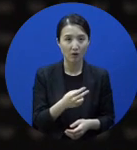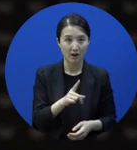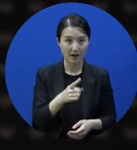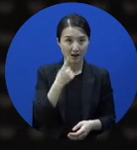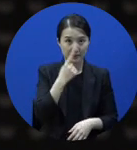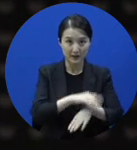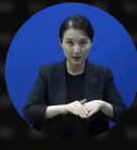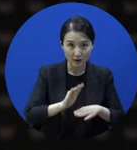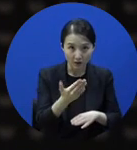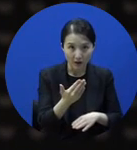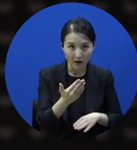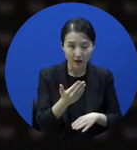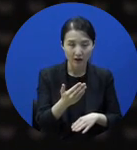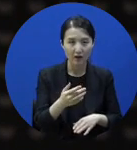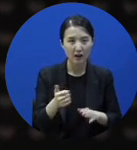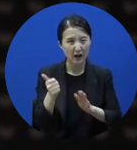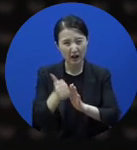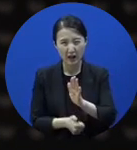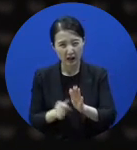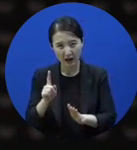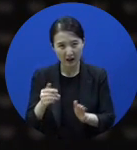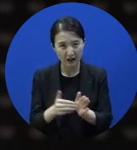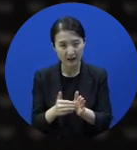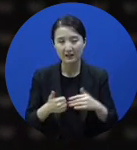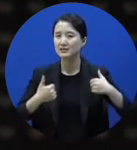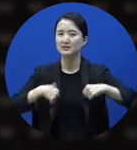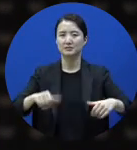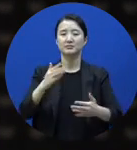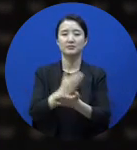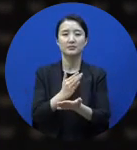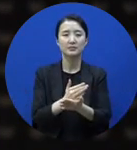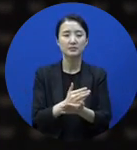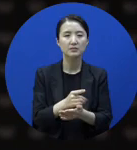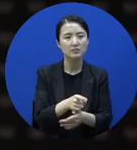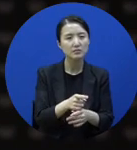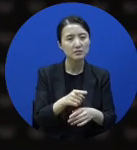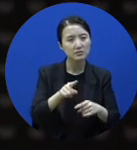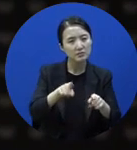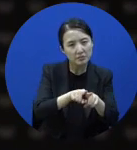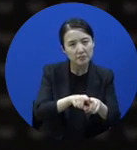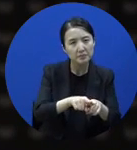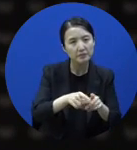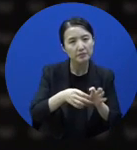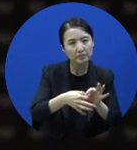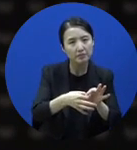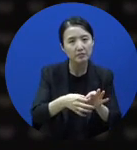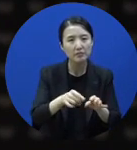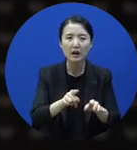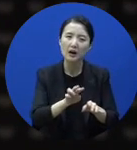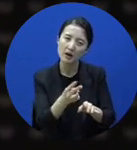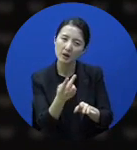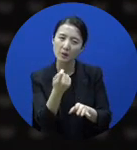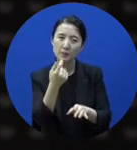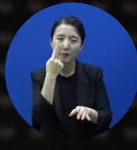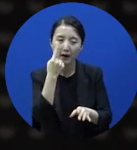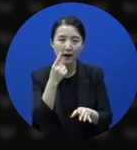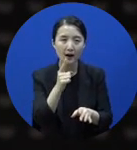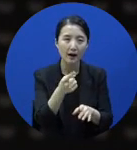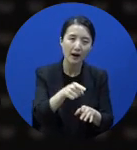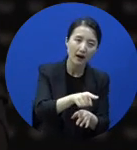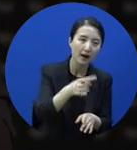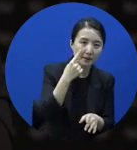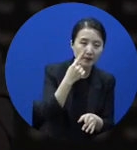구체화시키는 작업들을 계속 거치기 시작했습니다. 한 번으로 끝나는 것이 아니라 하고 나면 어떻게 해요? 또 다른 것들. 근데 저의 어떤 직업은 이렇게 책을